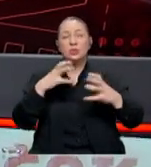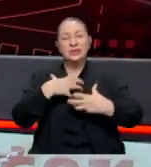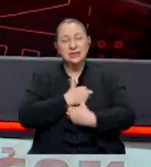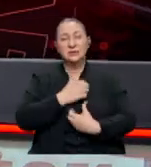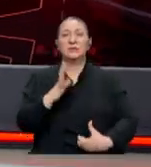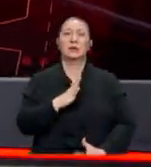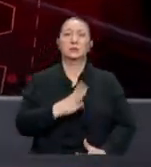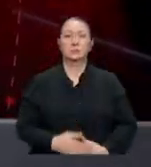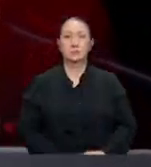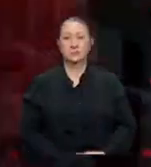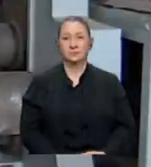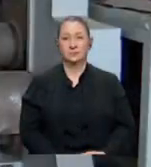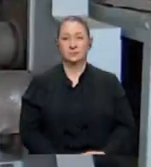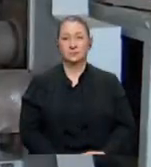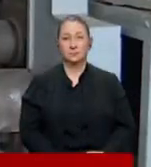var.